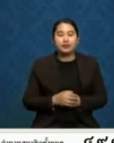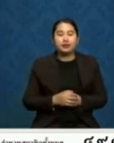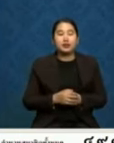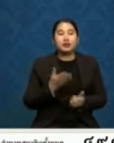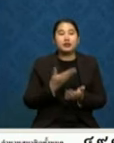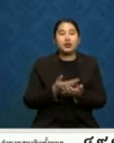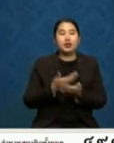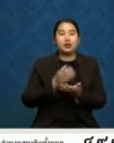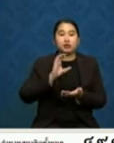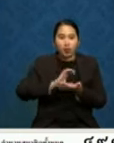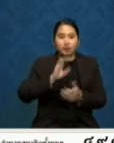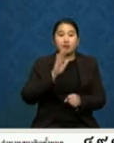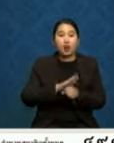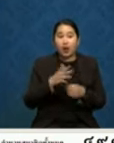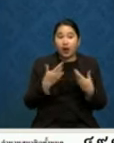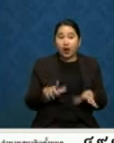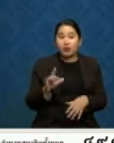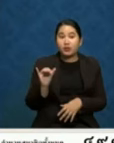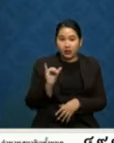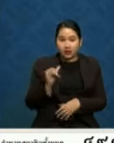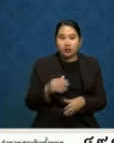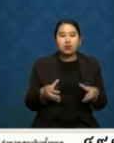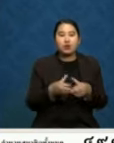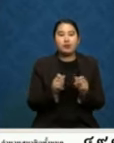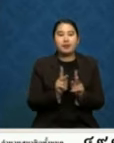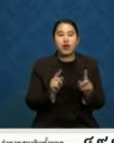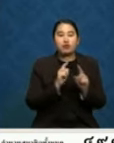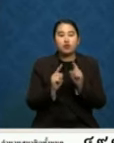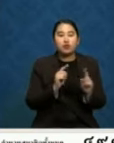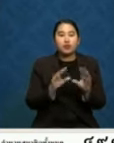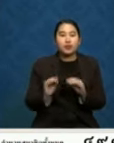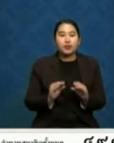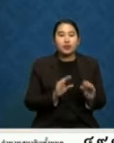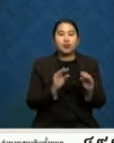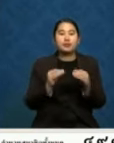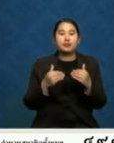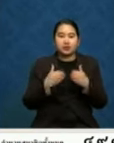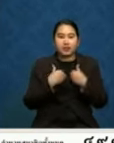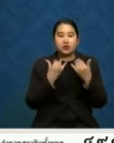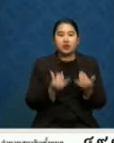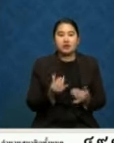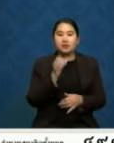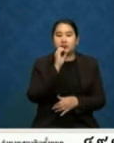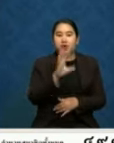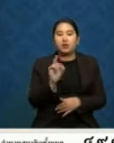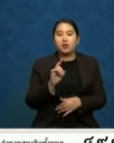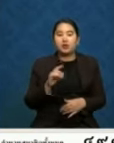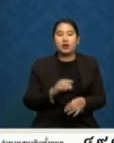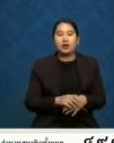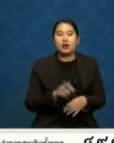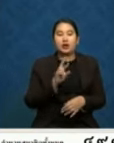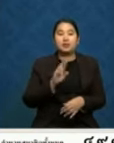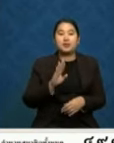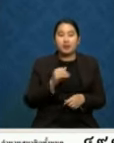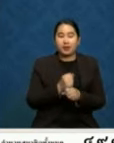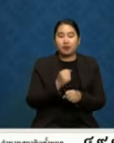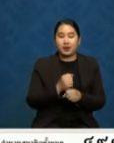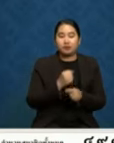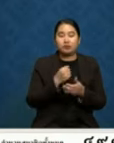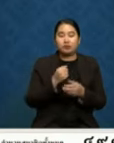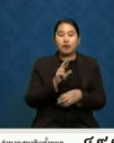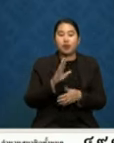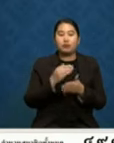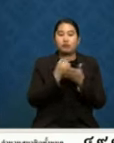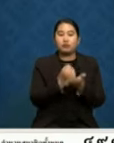การตั้งงบประมาณเพียงพอหรือไม่ประเด็นนี้ในกรรมธิการก็ได้มีการสอบถามซึ่งต้องเรียนว่าเรามีระบบการสงเคราะห์ช่ว